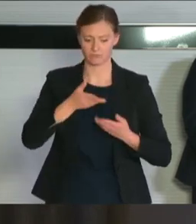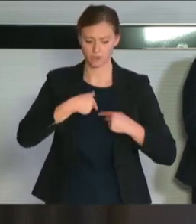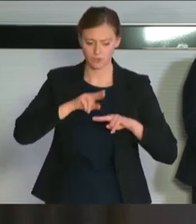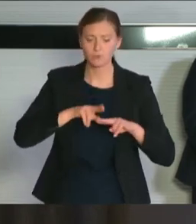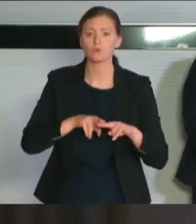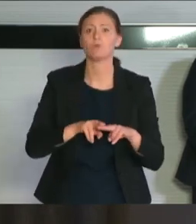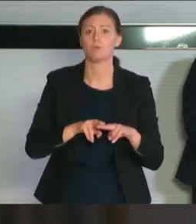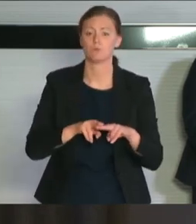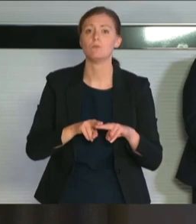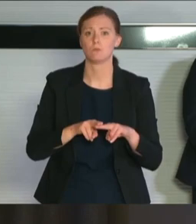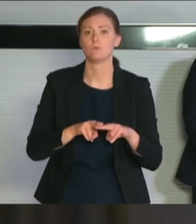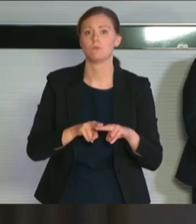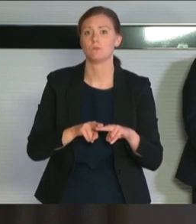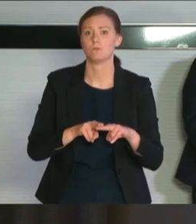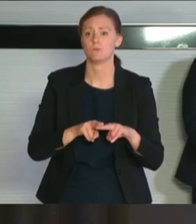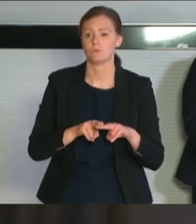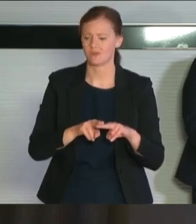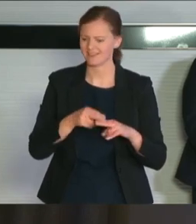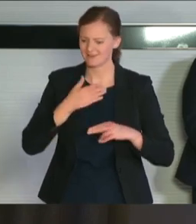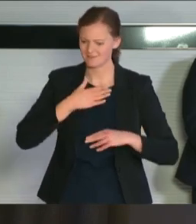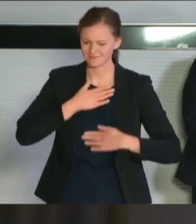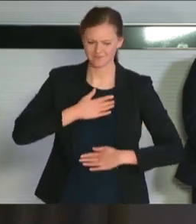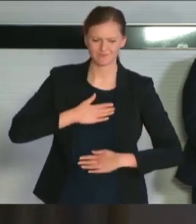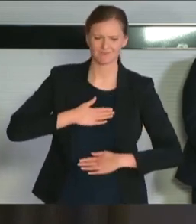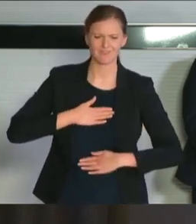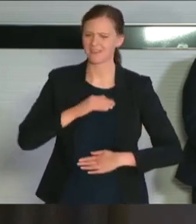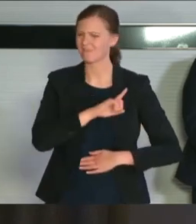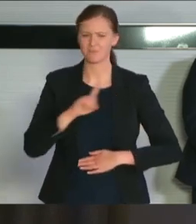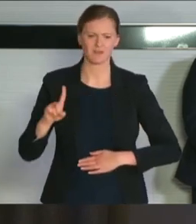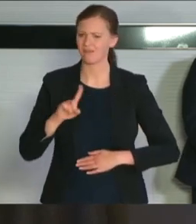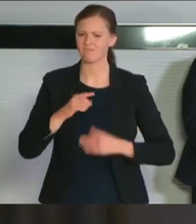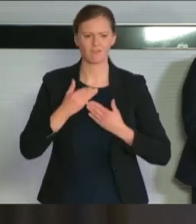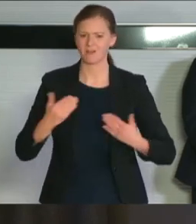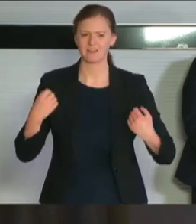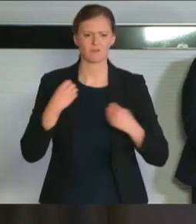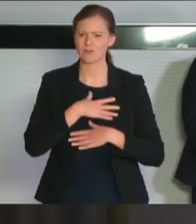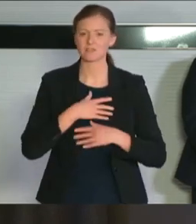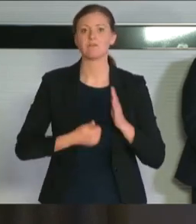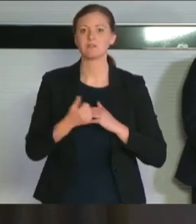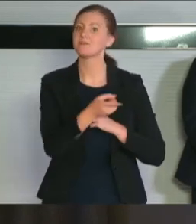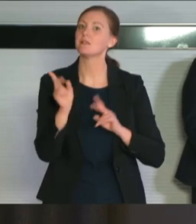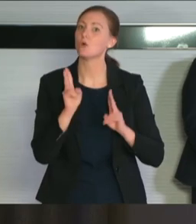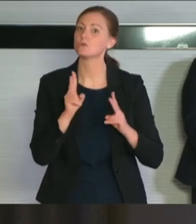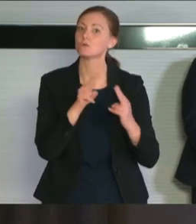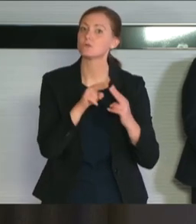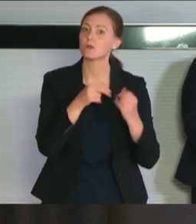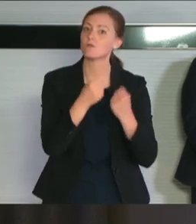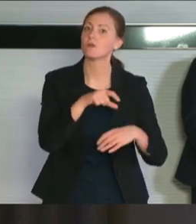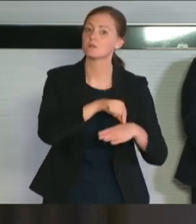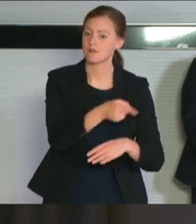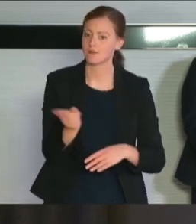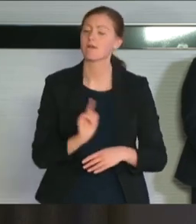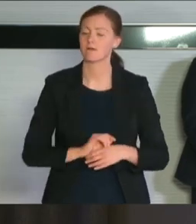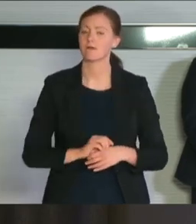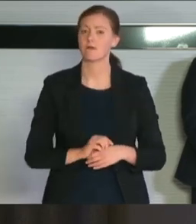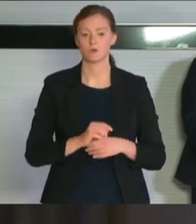har, at dette merkelig er noe mer enn en vanlig influensa, at de også tar kontakt med sin fastlege. Og så må vi også